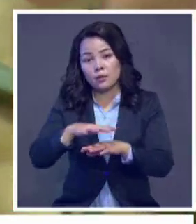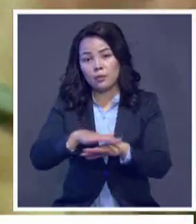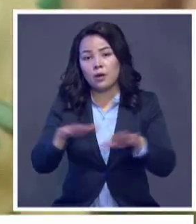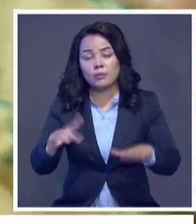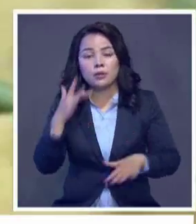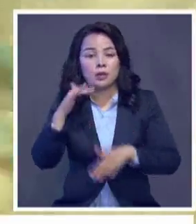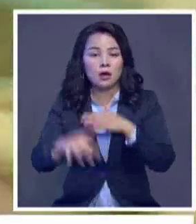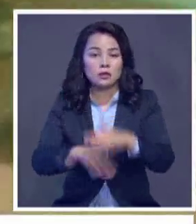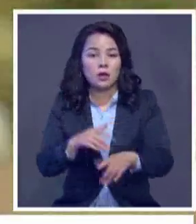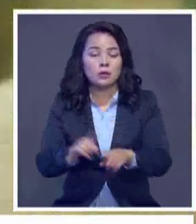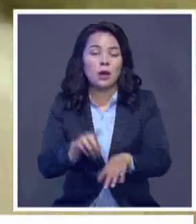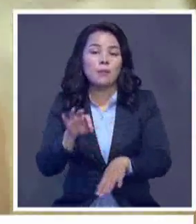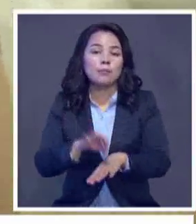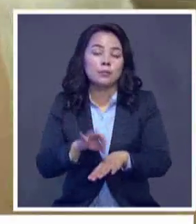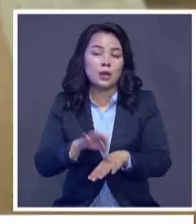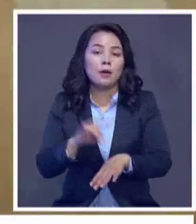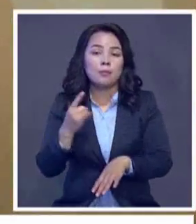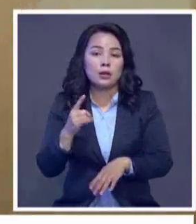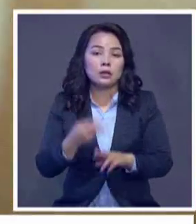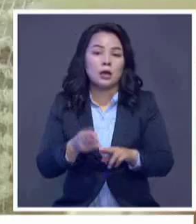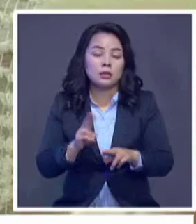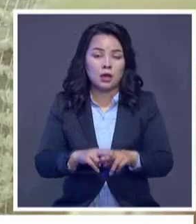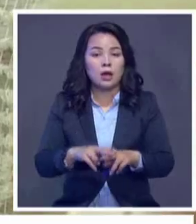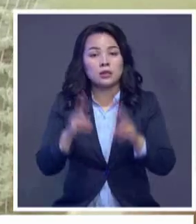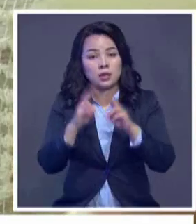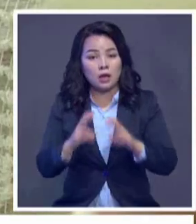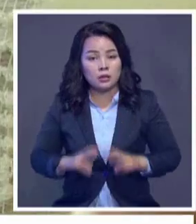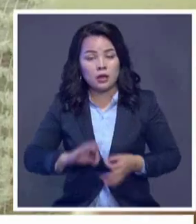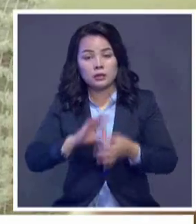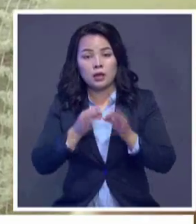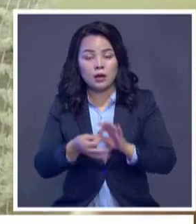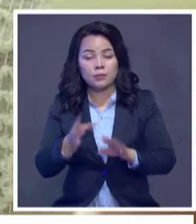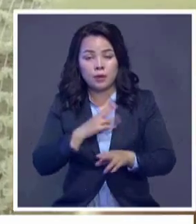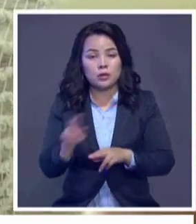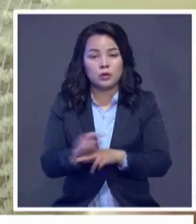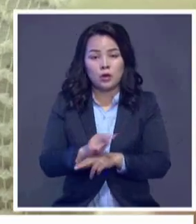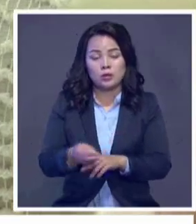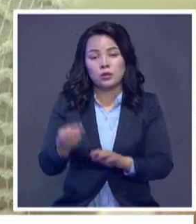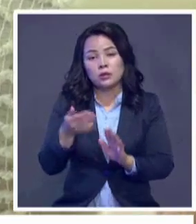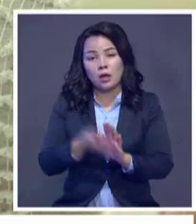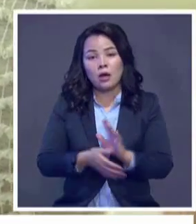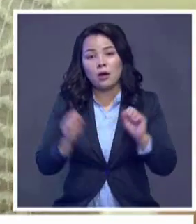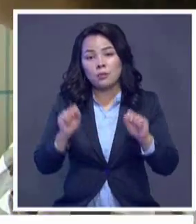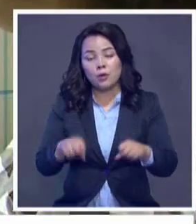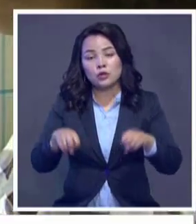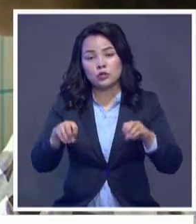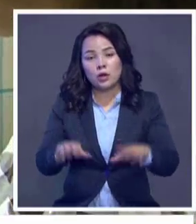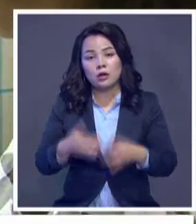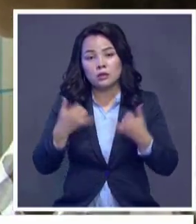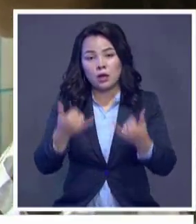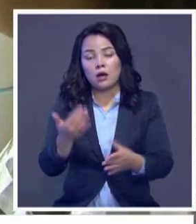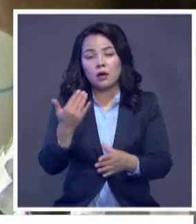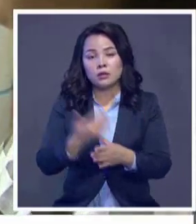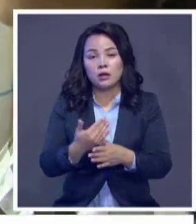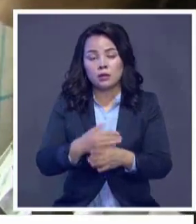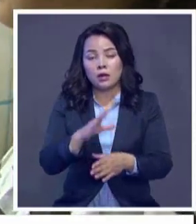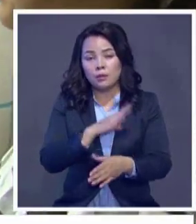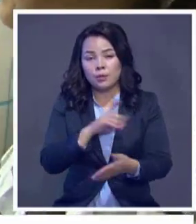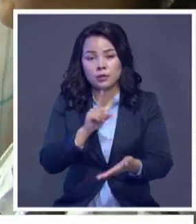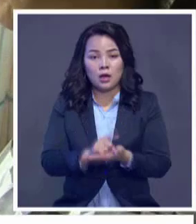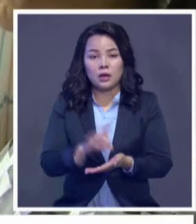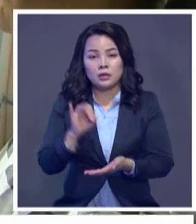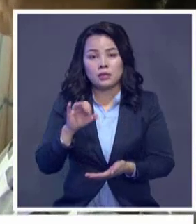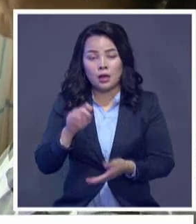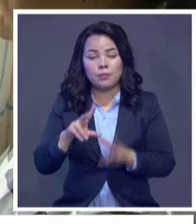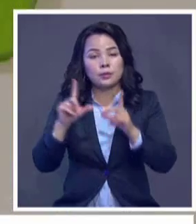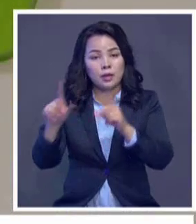мамандар 100 баланы тексеріп, диагнозы ең ауыр Ислам Равильді емдеу туралы шешім қабылдады. Қазақстандық дәрігерлер де Исламмен